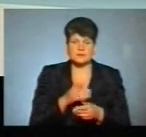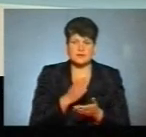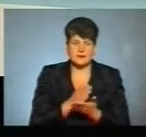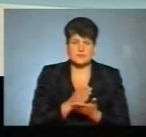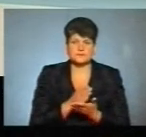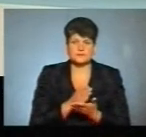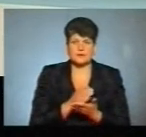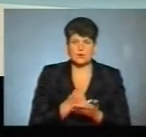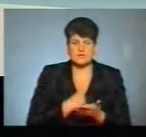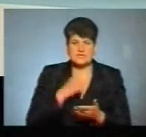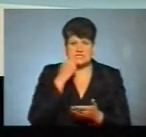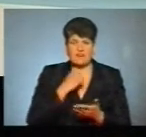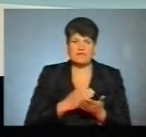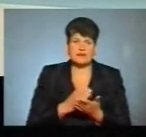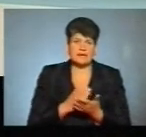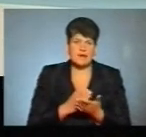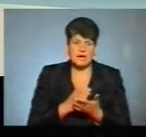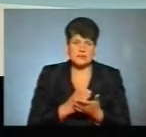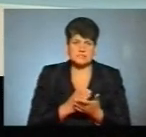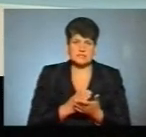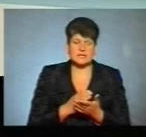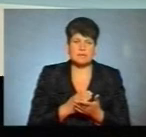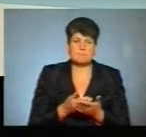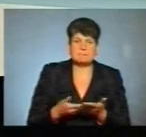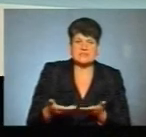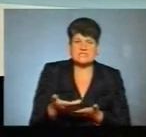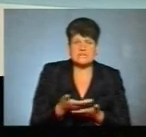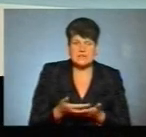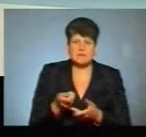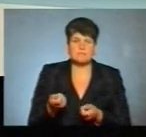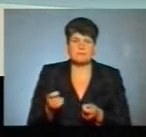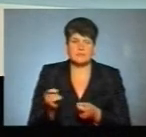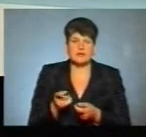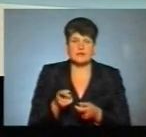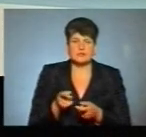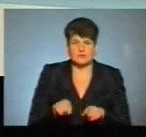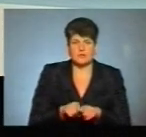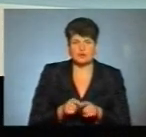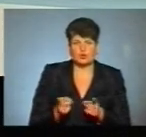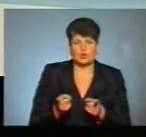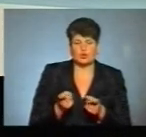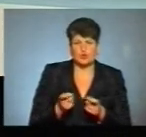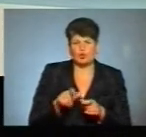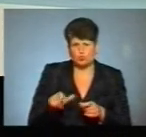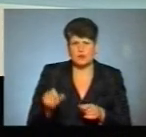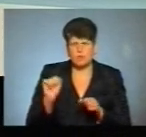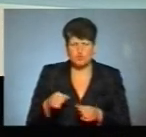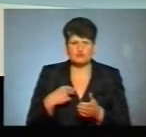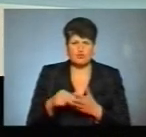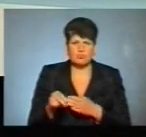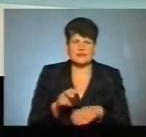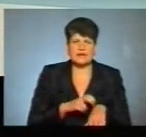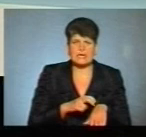нас ветеранські піцерії, так, і ми таким чином там долучаємо. Люди можуть купити